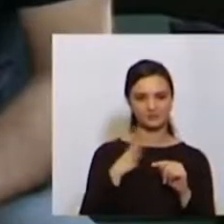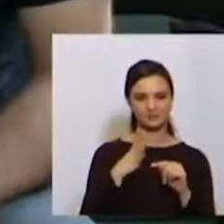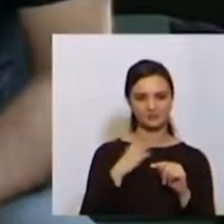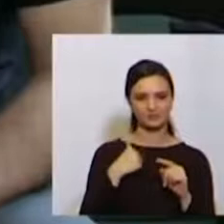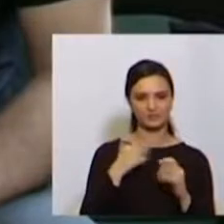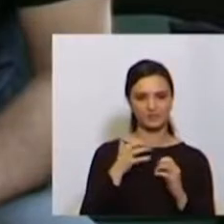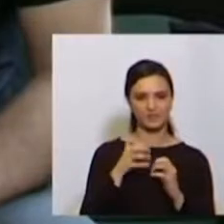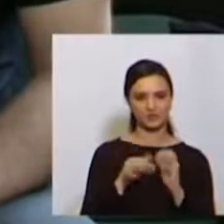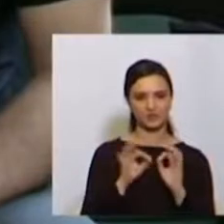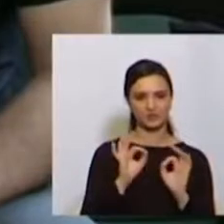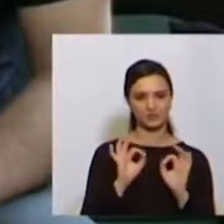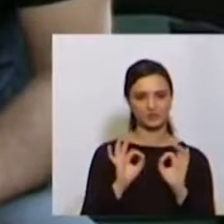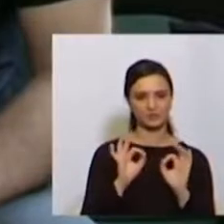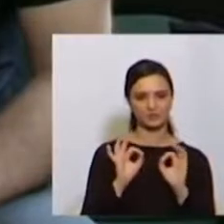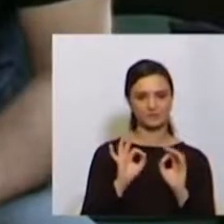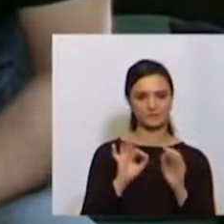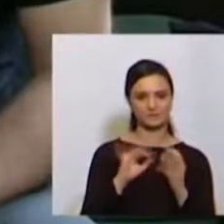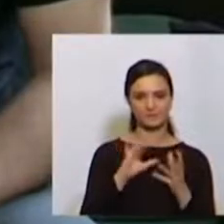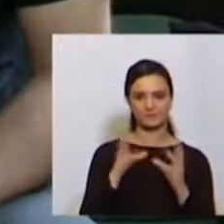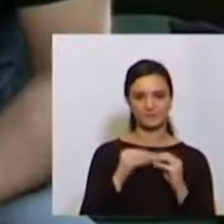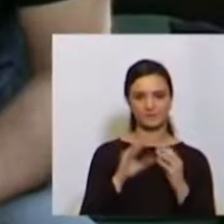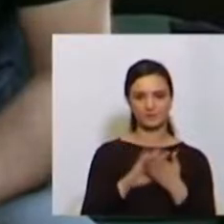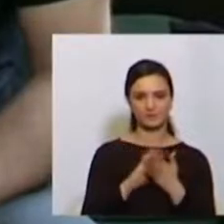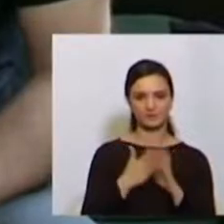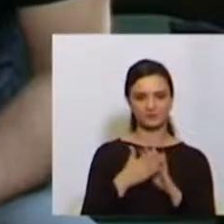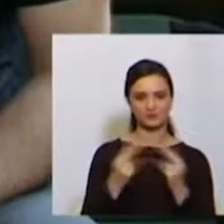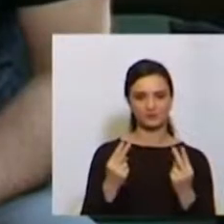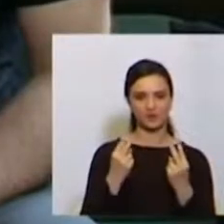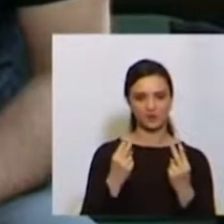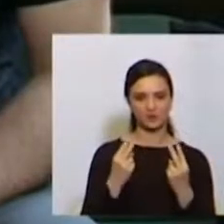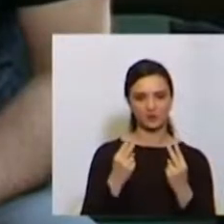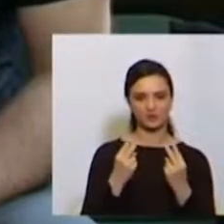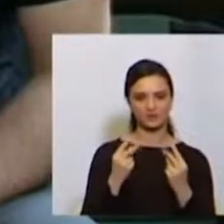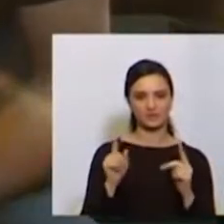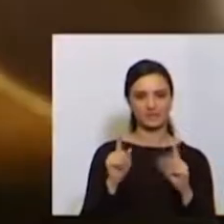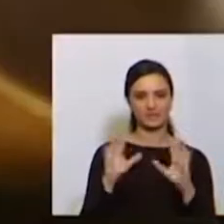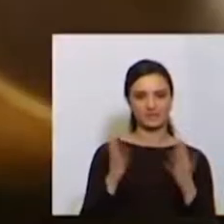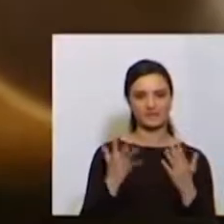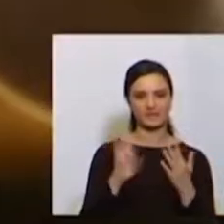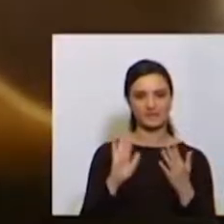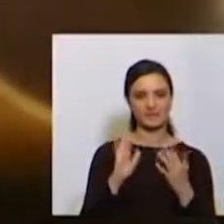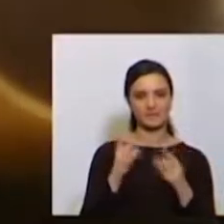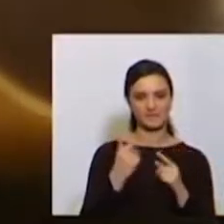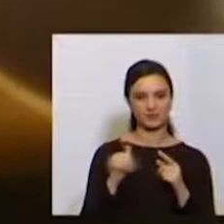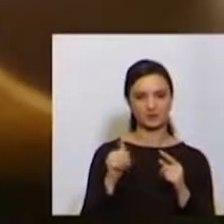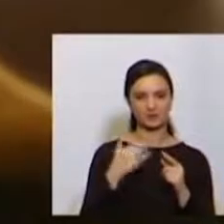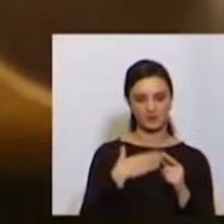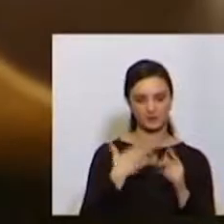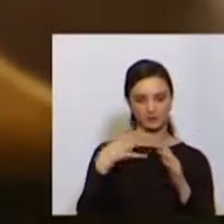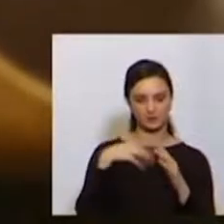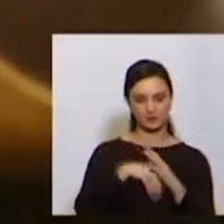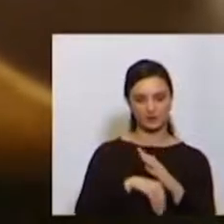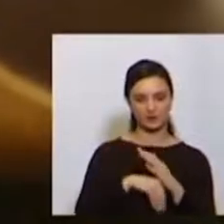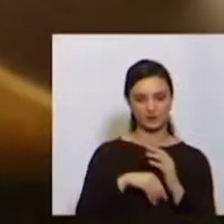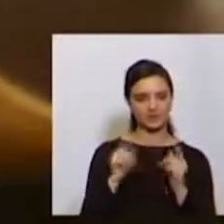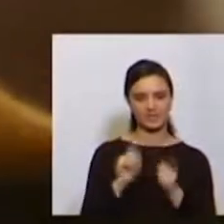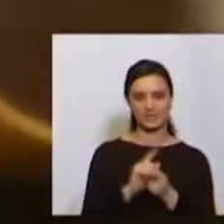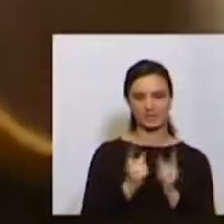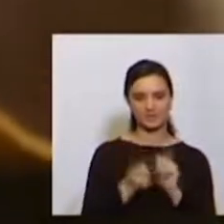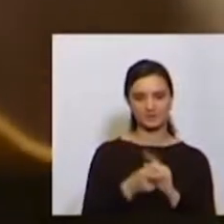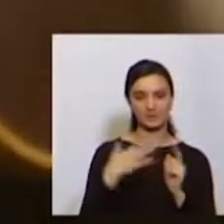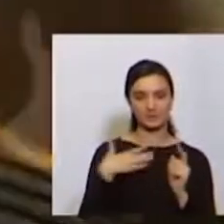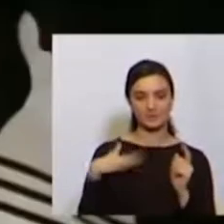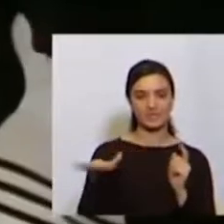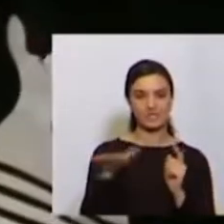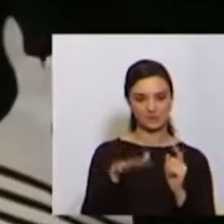ვიყო გაწონასწორებული ყველა სიტუაციაში და ვაკონტროლებდე რა ხდება არა მარტო ჩემში შიგნით, არამედ